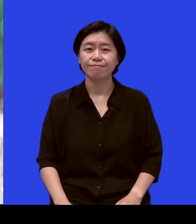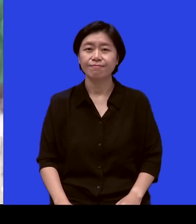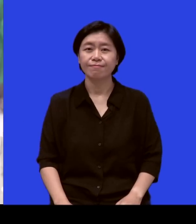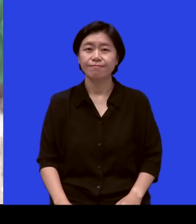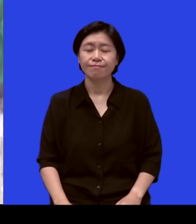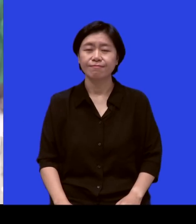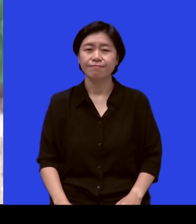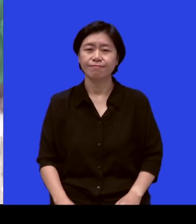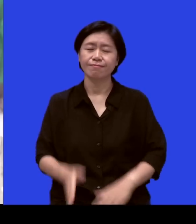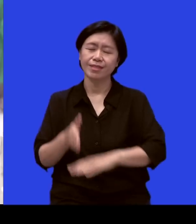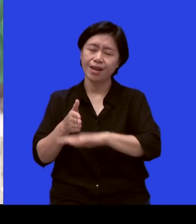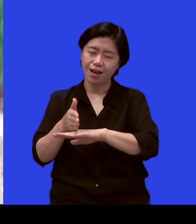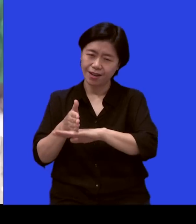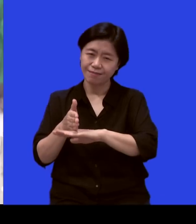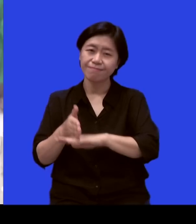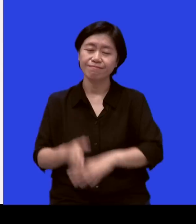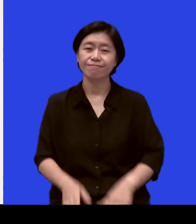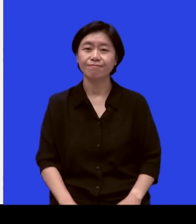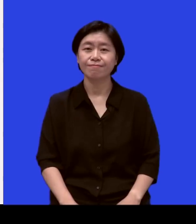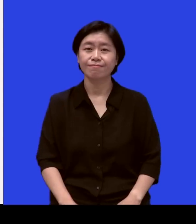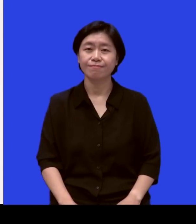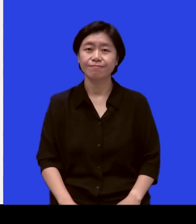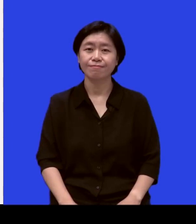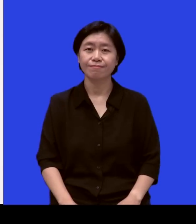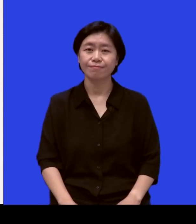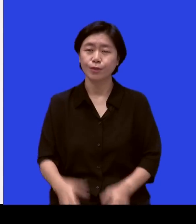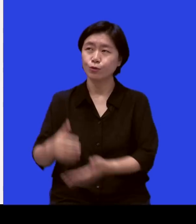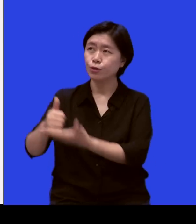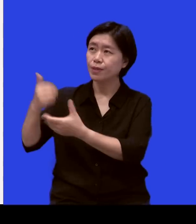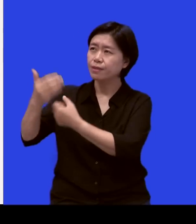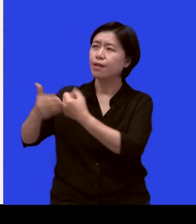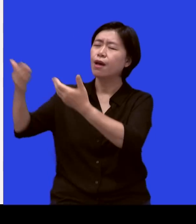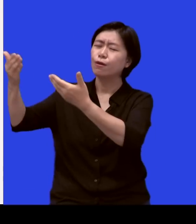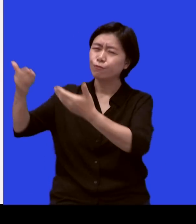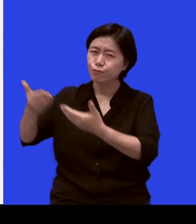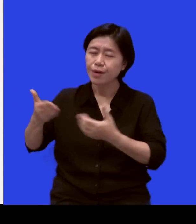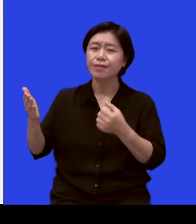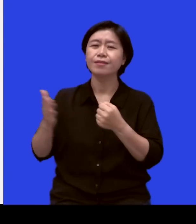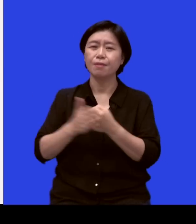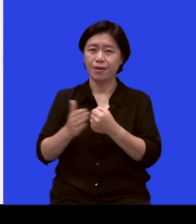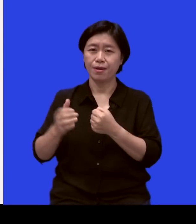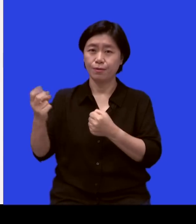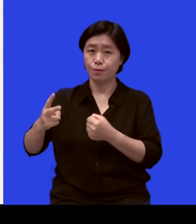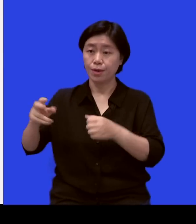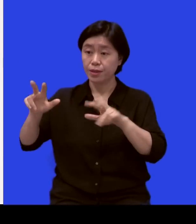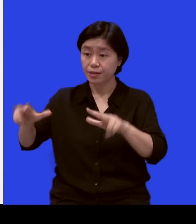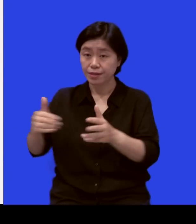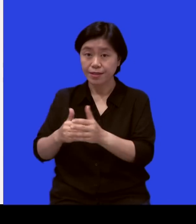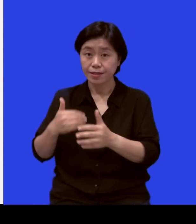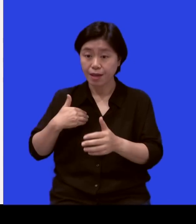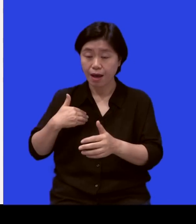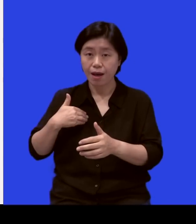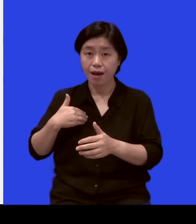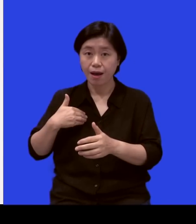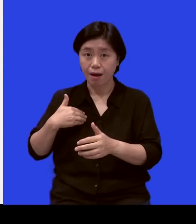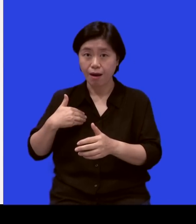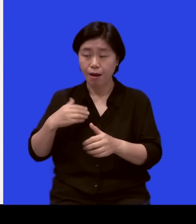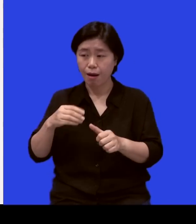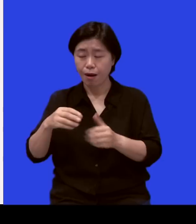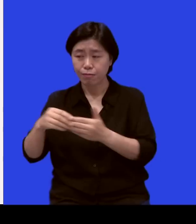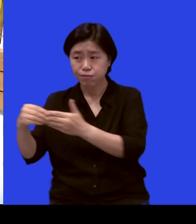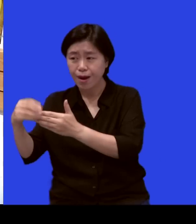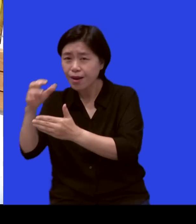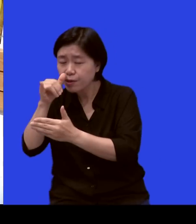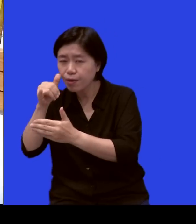뭐 너무나 감사하고 주님이 이렇게 은혜를 베푸셨다. 그리고 지금도 버리지 않고 인도해 주시는 게 참 고맙다. 그게 요즘의 고백이에요.